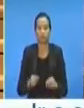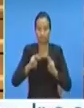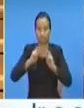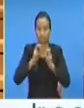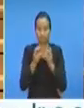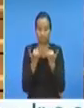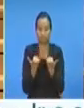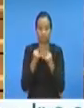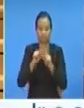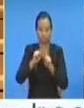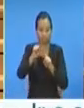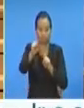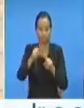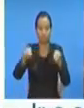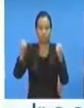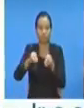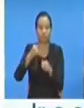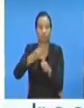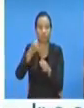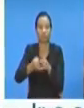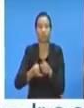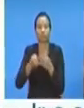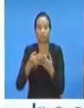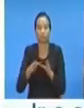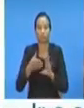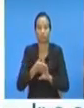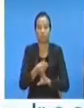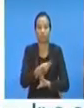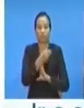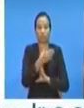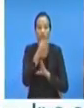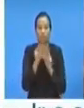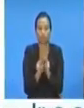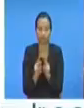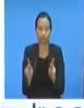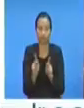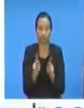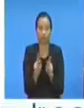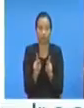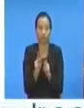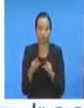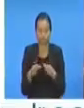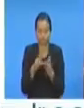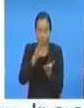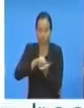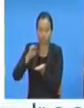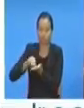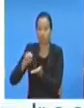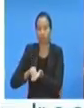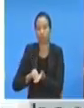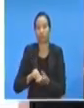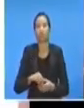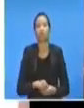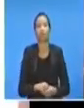ไกลแล้วครับมันใกล้จะจบแล้วครับกันมาที่การชุดนี้จะต้องไปผนวกรวมตามเรื่องนี้มาประกอบด้